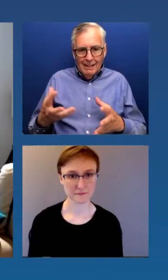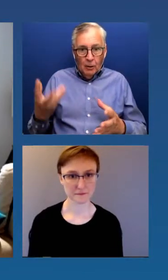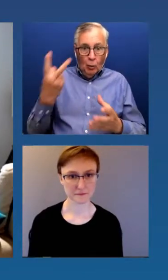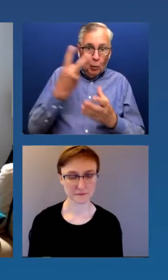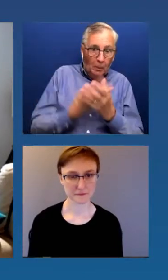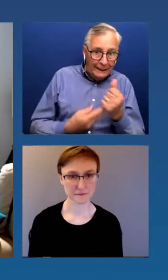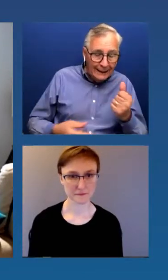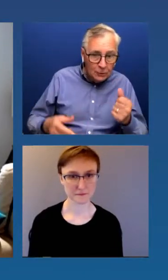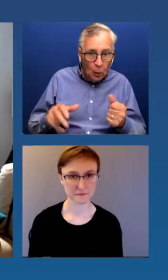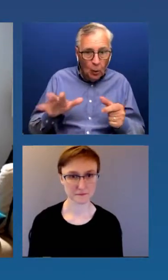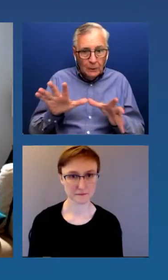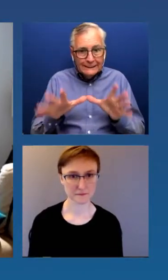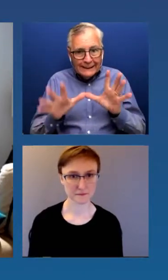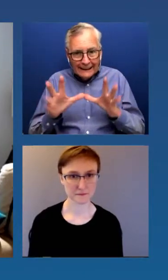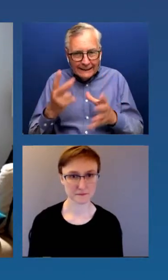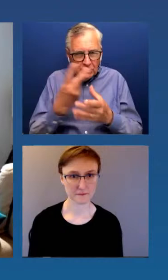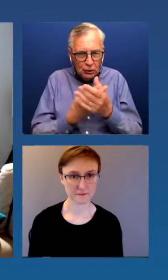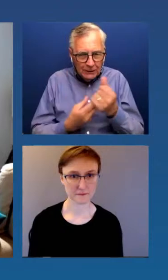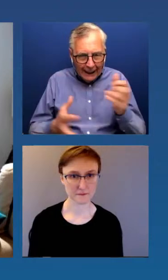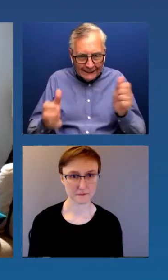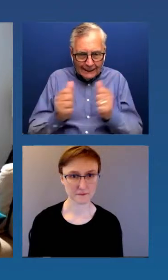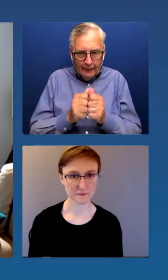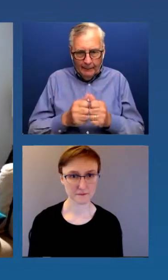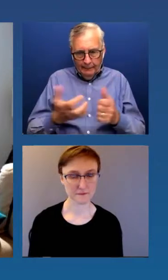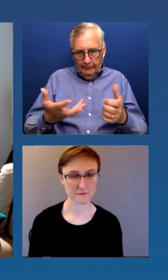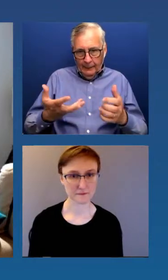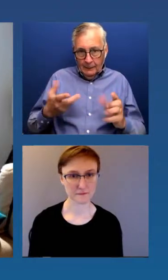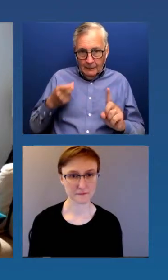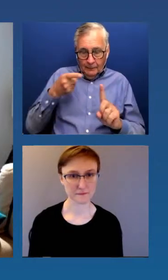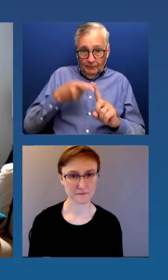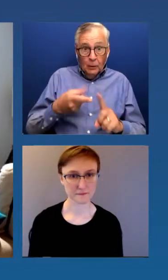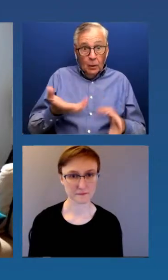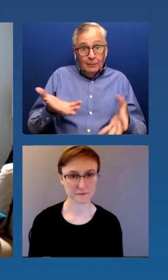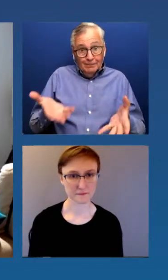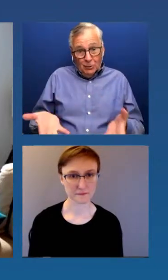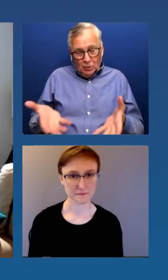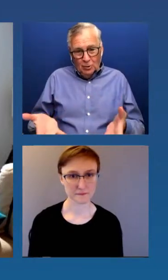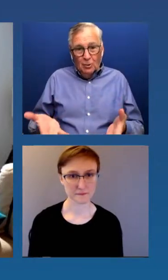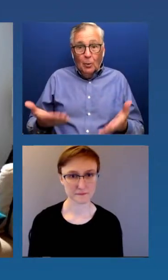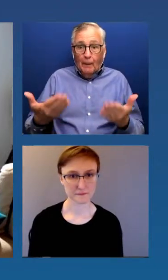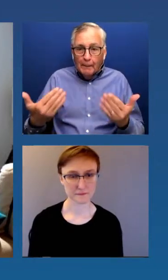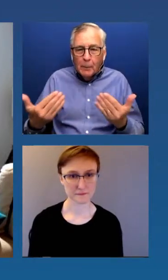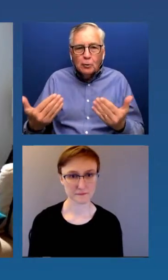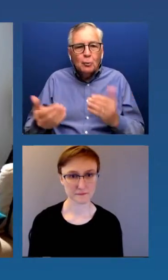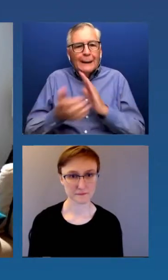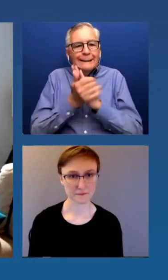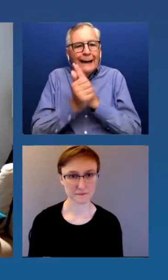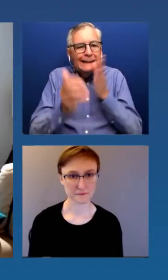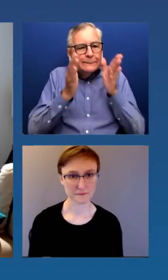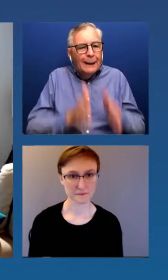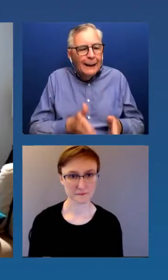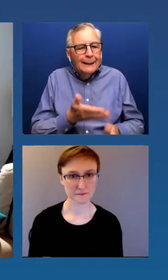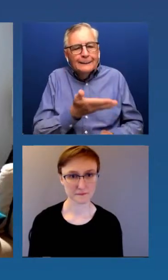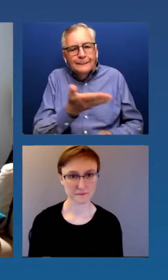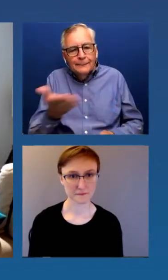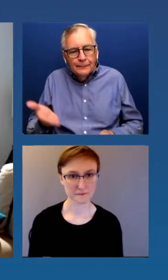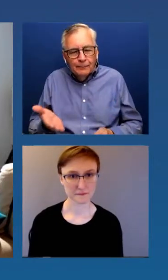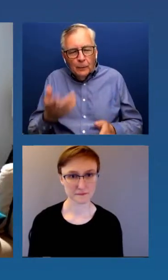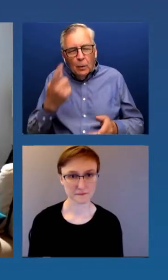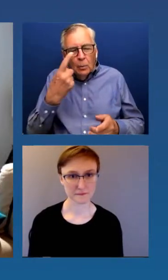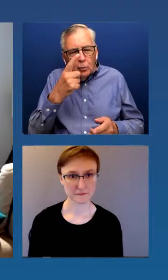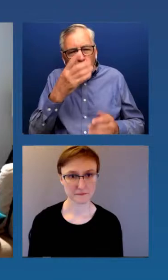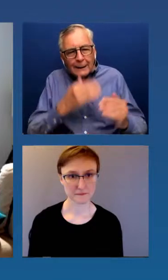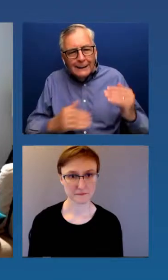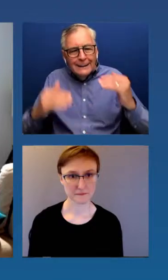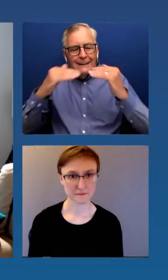de vaccination ciblées. Et pour cela, nous aurions besoin d'experts en équité dans